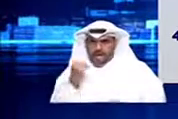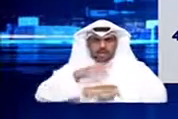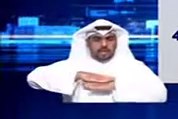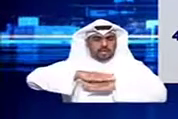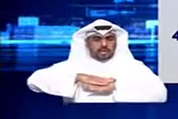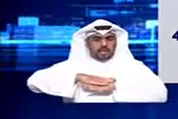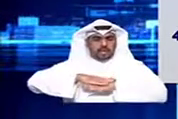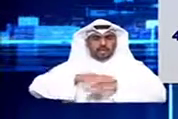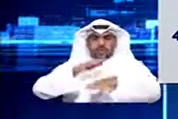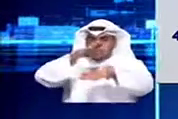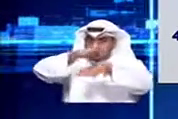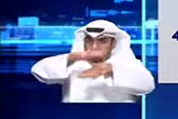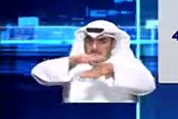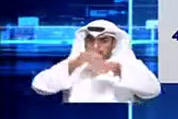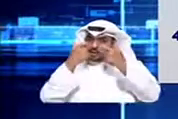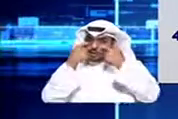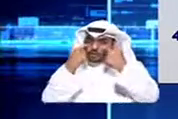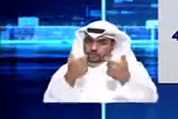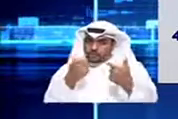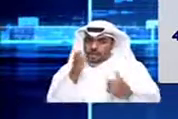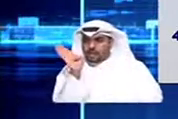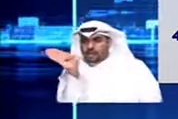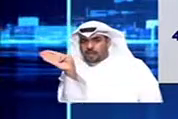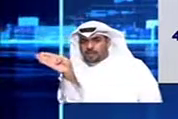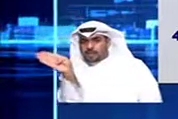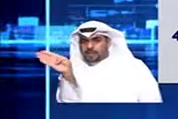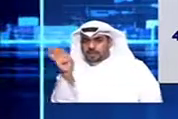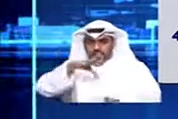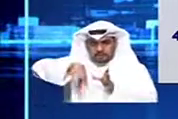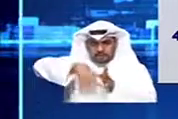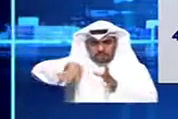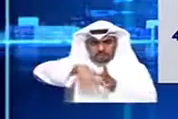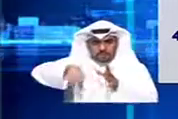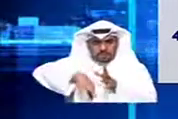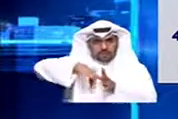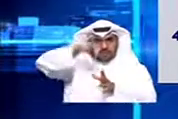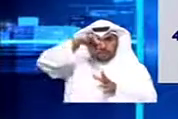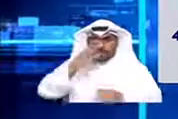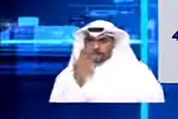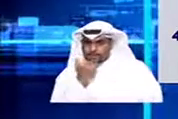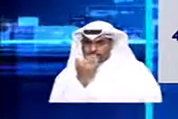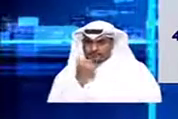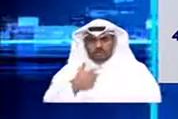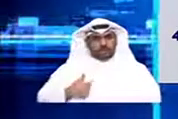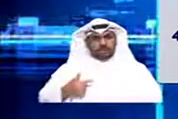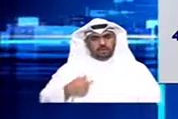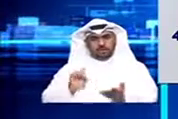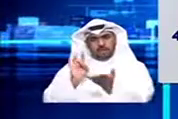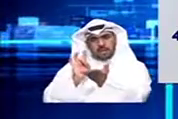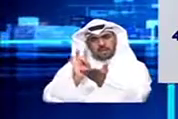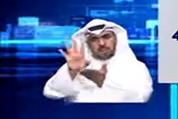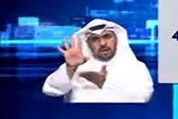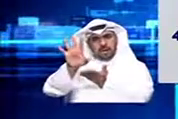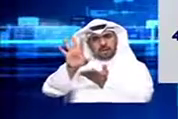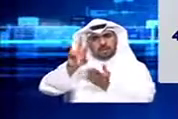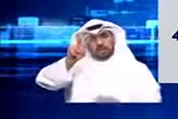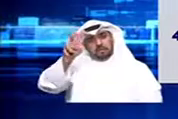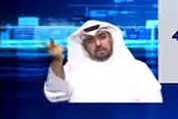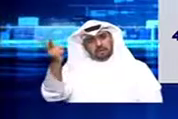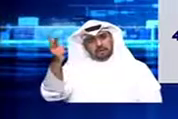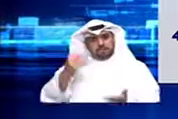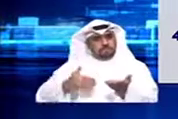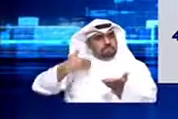القرعة الخاصة به خلال الأيام المحددة سيتم استبعاد اسمه وإدخال الاسم الذي يليه في